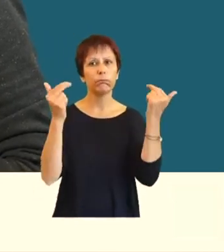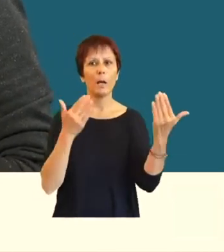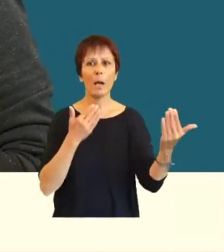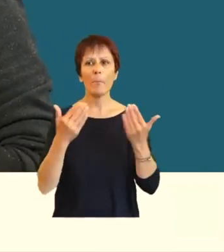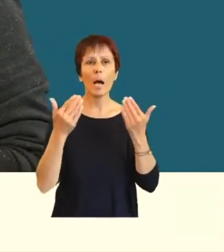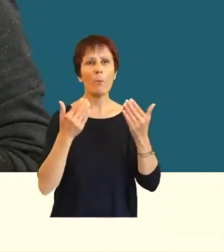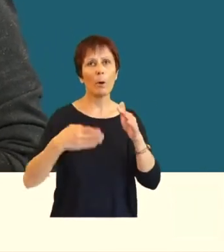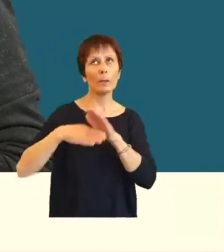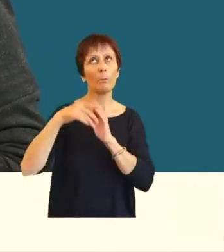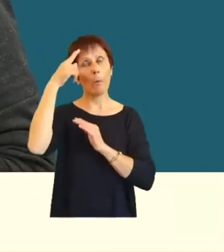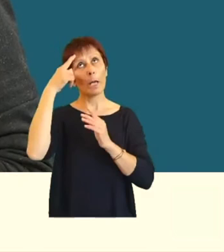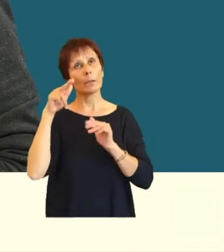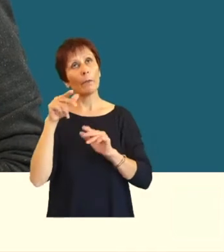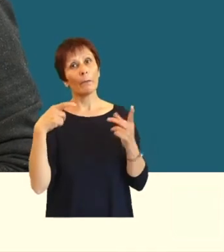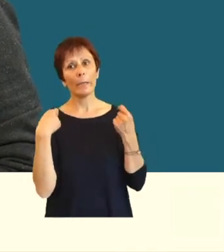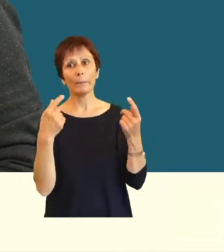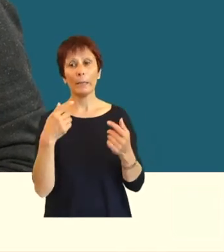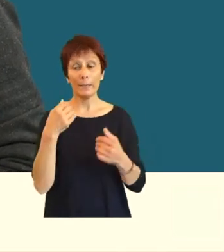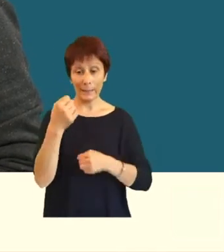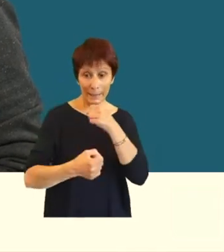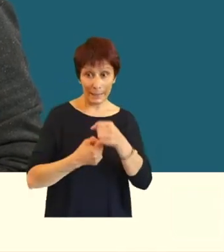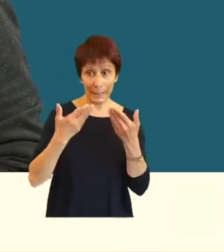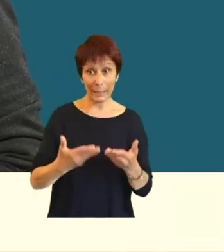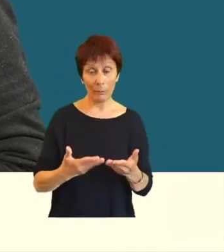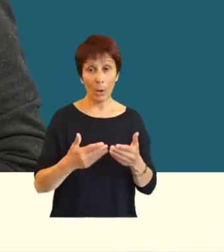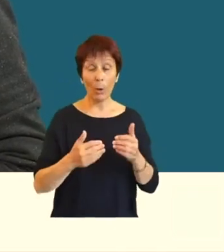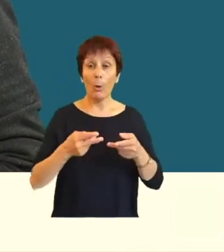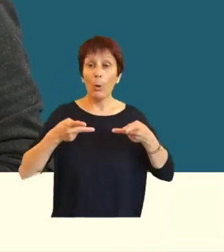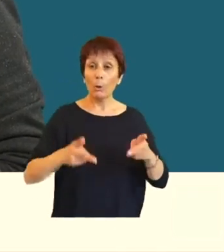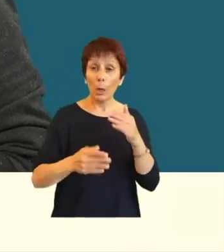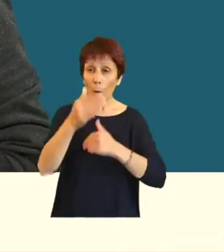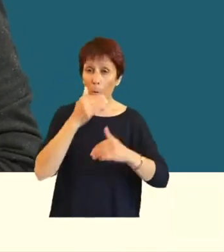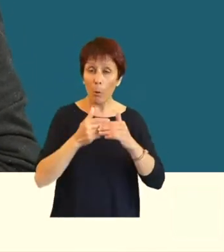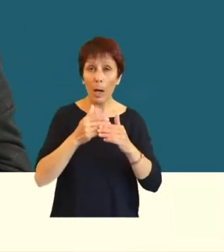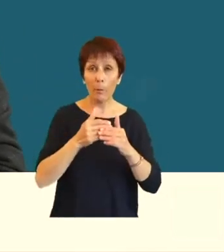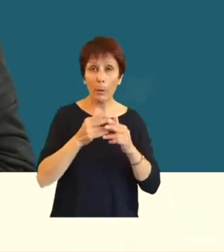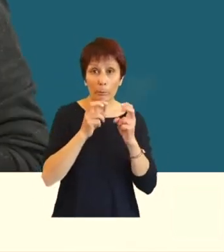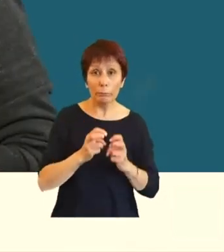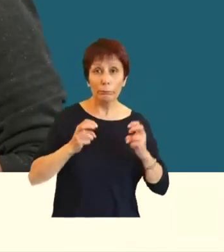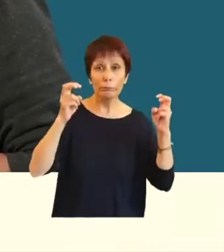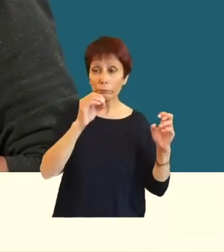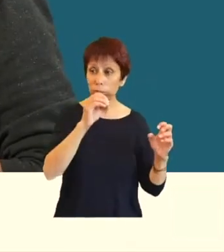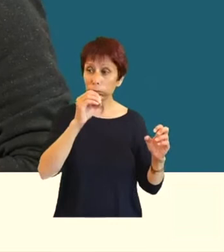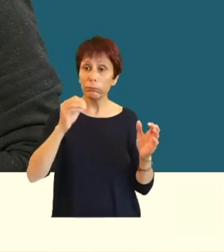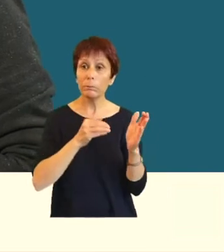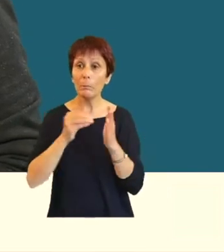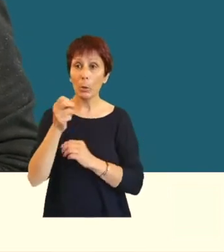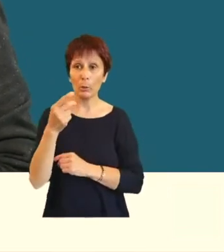étaient discutés, puisque nous avons déjà dû cette année augmenter les autorisations de programme de plusieurs millions d'euros et qui potentiellement ne seront pas